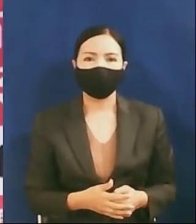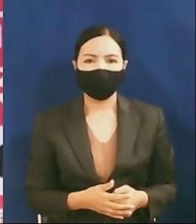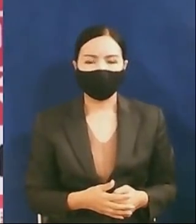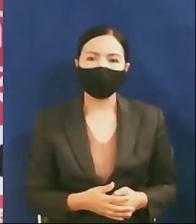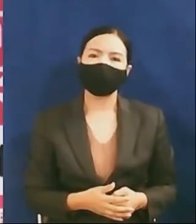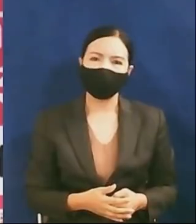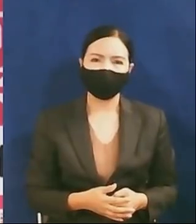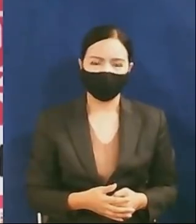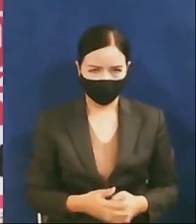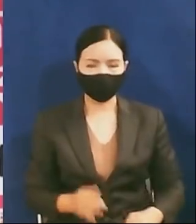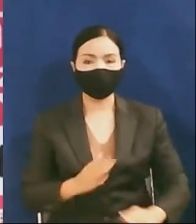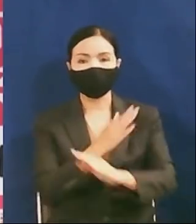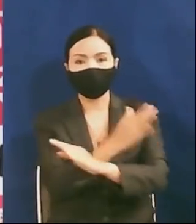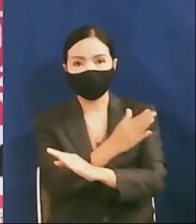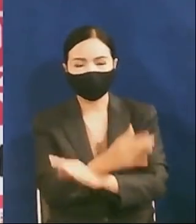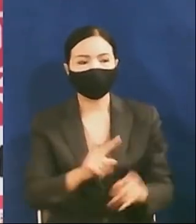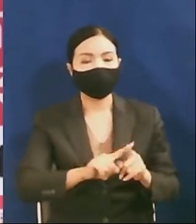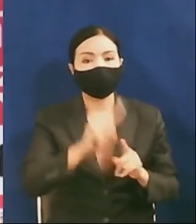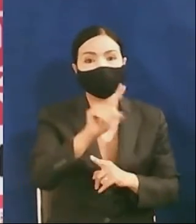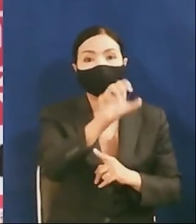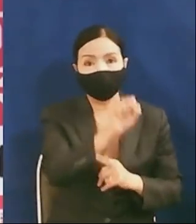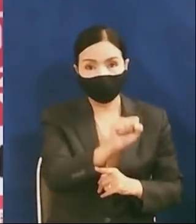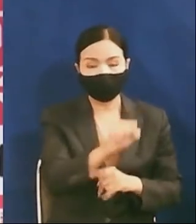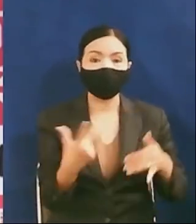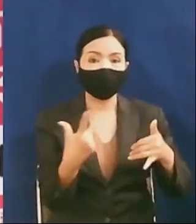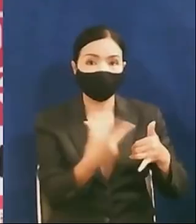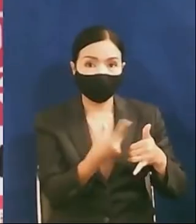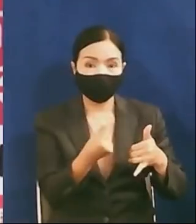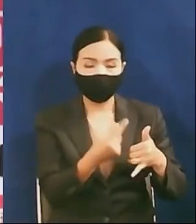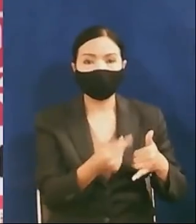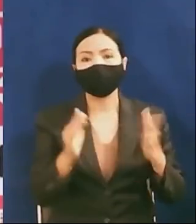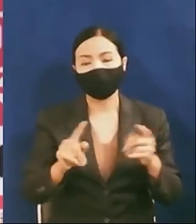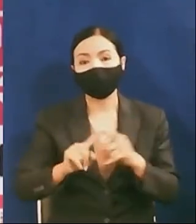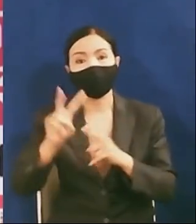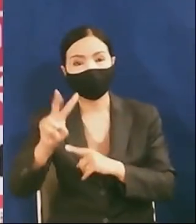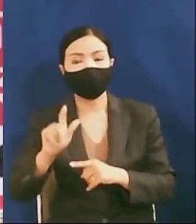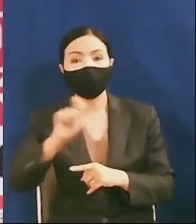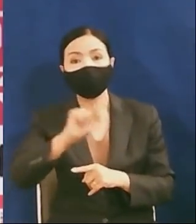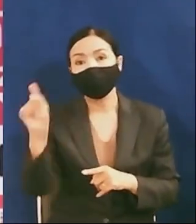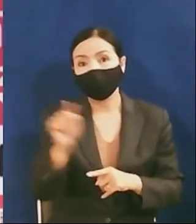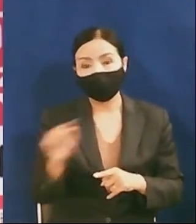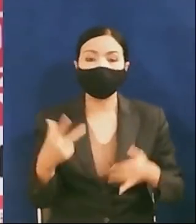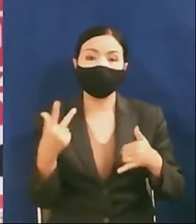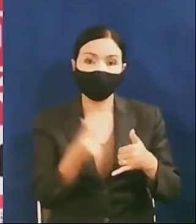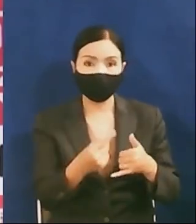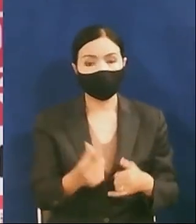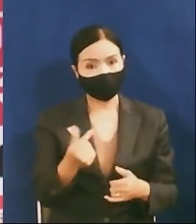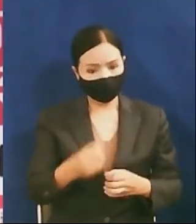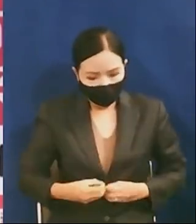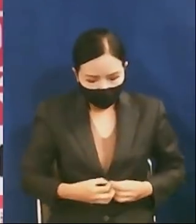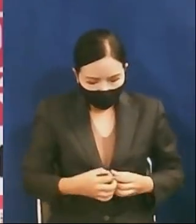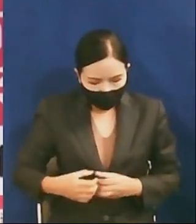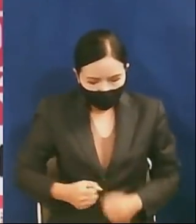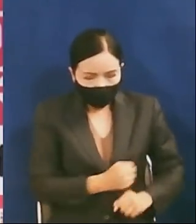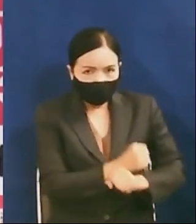ให้เป็นวัคซีนที่ไข้กันนะครับฉีดเข็มแรกด้วยซีโนแวคนะครับตามด้วยแอสตราเนี่ยปรากฏว่าภูมิคุ้มกันขึ้นสูงดีมาก